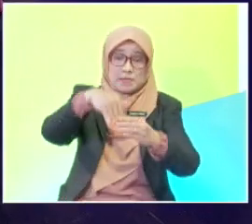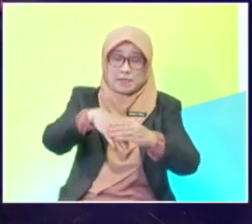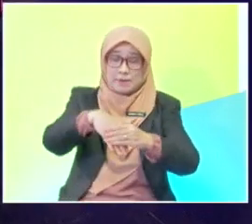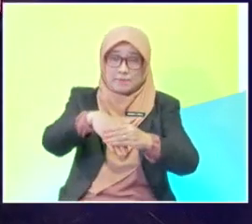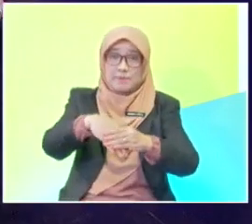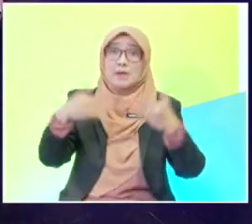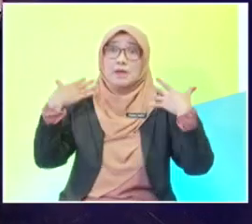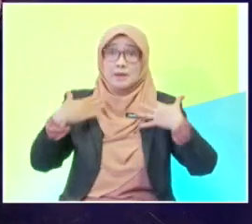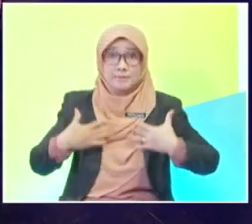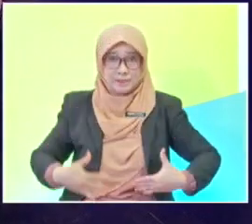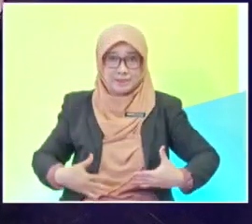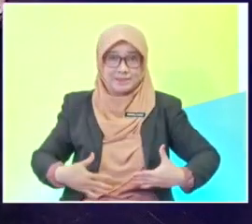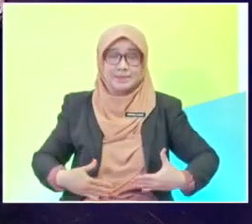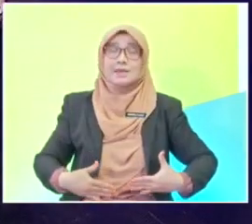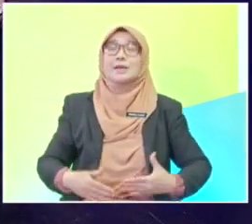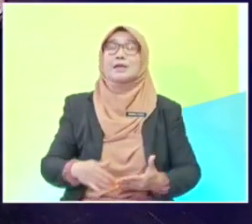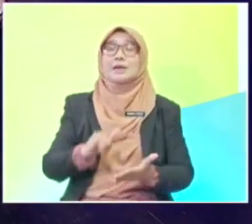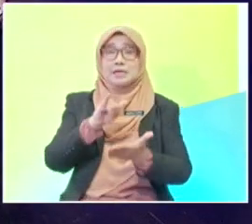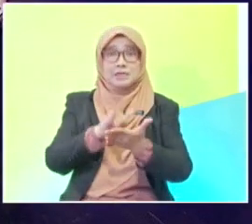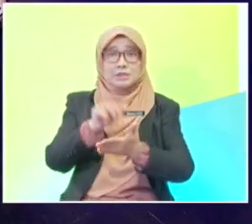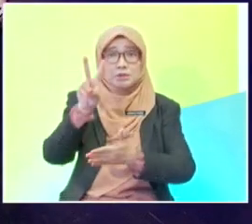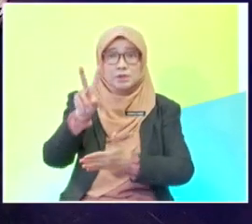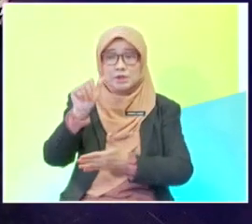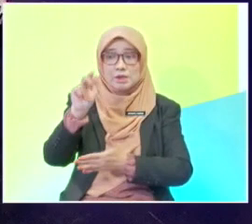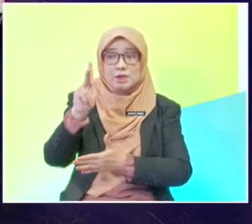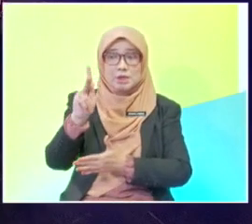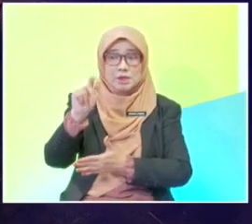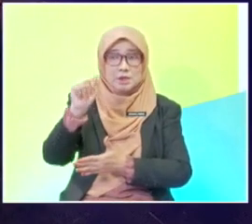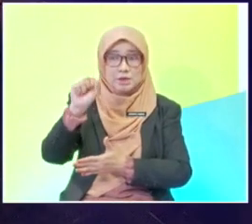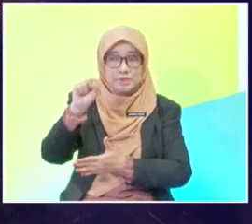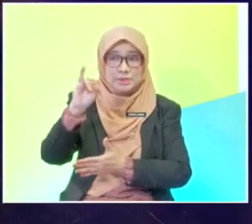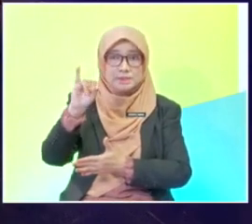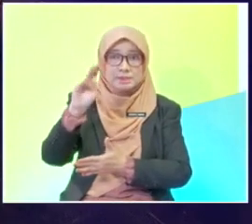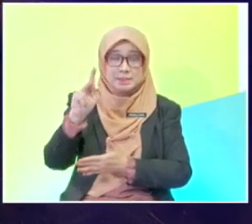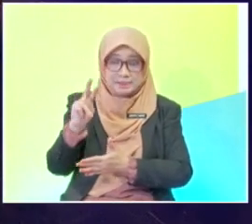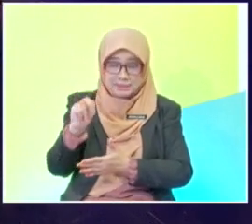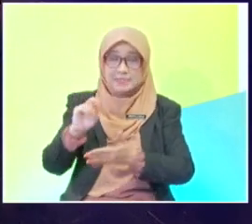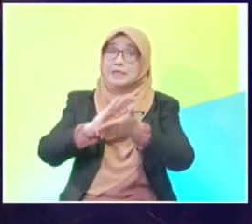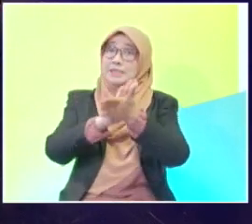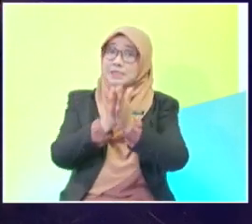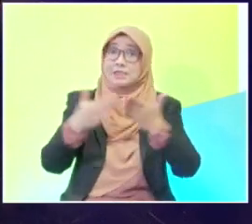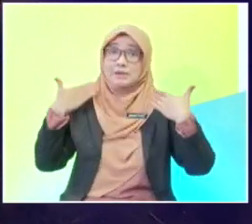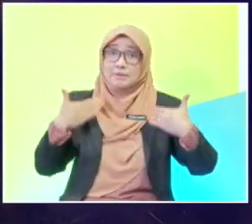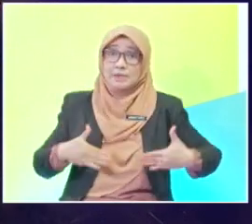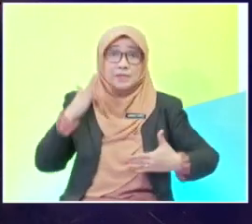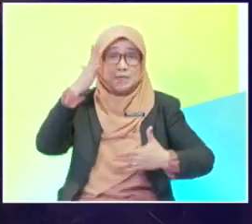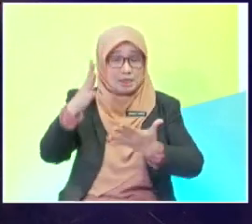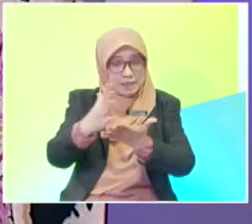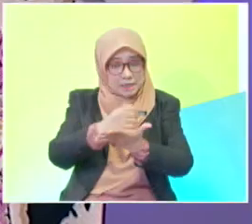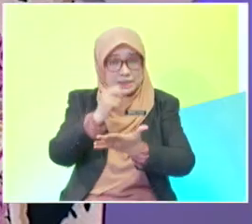tersebut. Badan kita boleh rasa sendiri, kemudian kita akan hasilkan antibodi tersebut untuk jaga badan untuk kita juga badan kita.